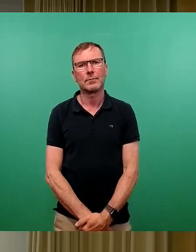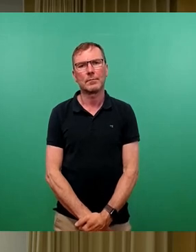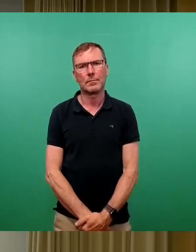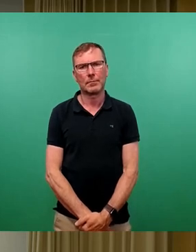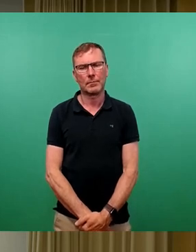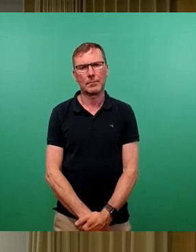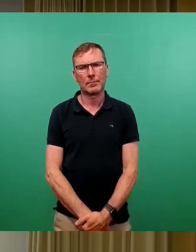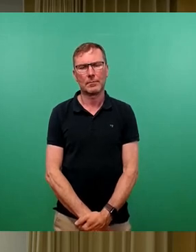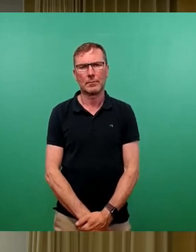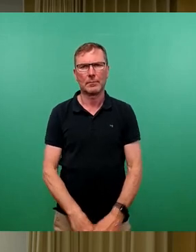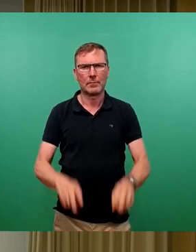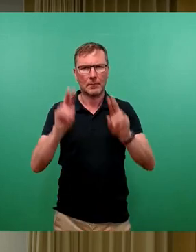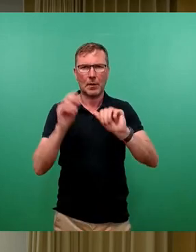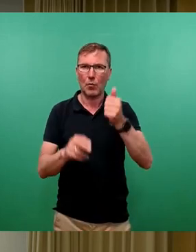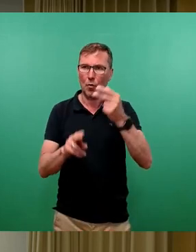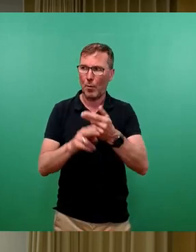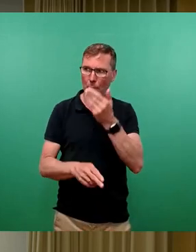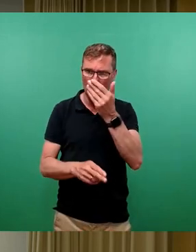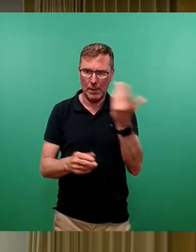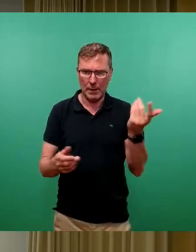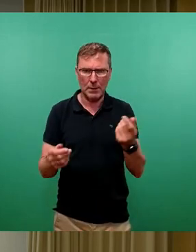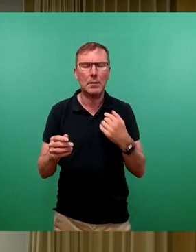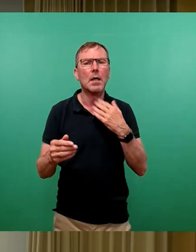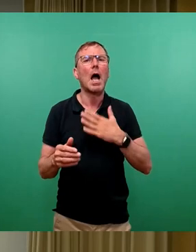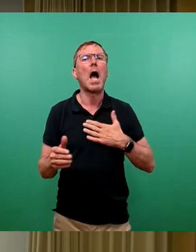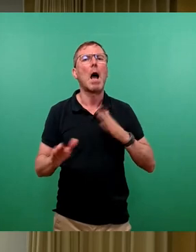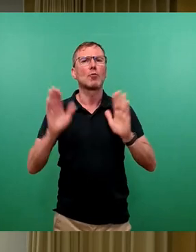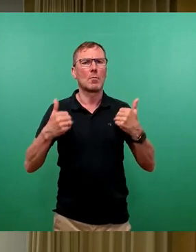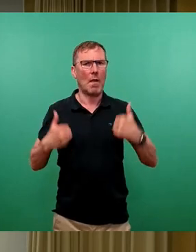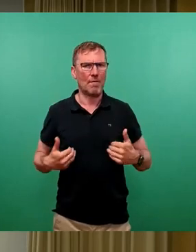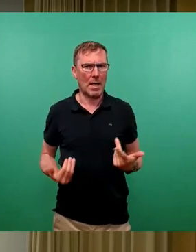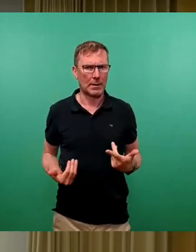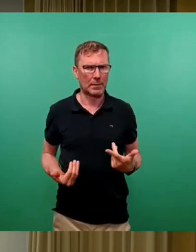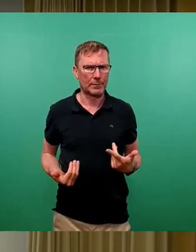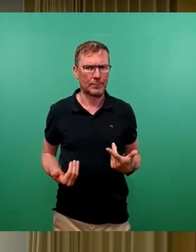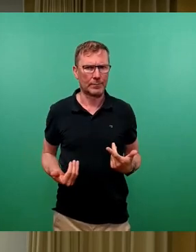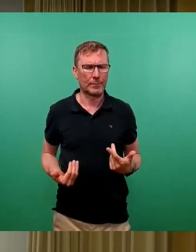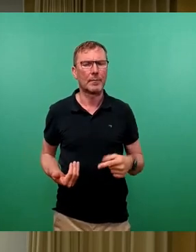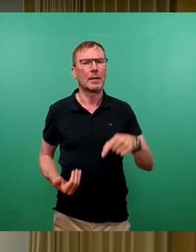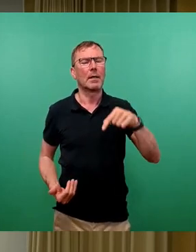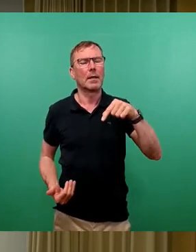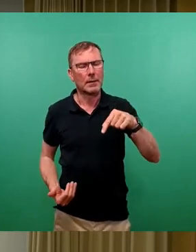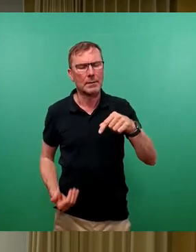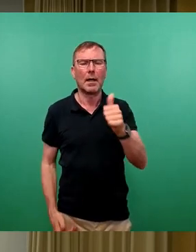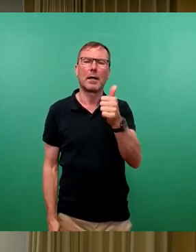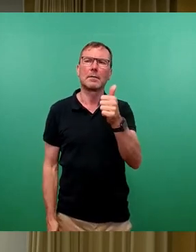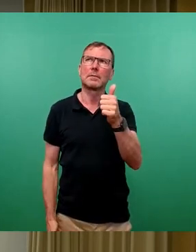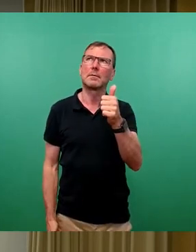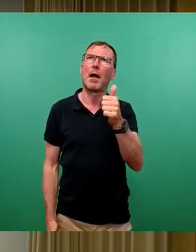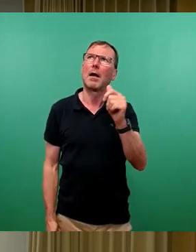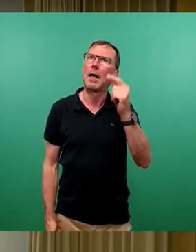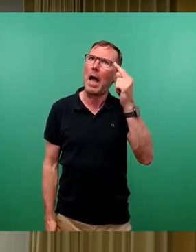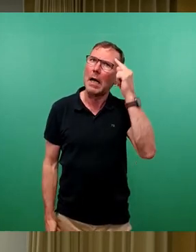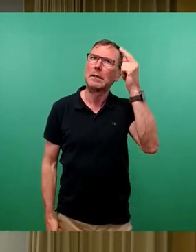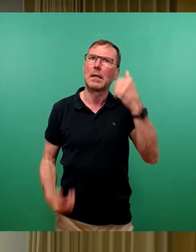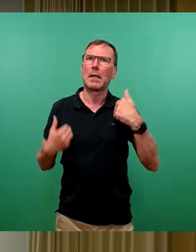Sehr geehrter Herr Oberbürgermeister, zum Abstimmungsverhalten. Wir haben hier jetzt ein denkwürdiges Ergebnis. Und meine dringende